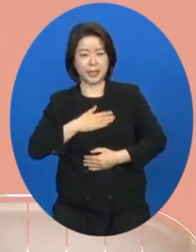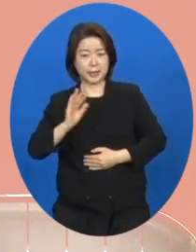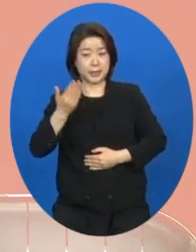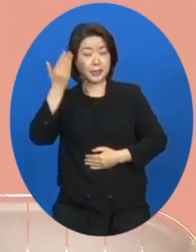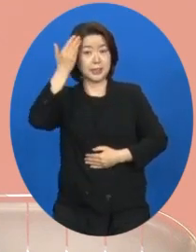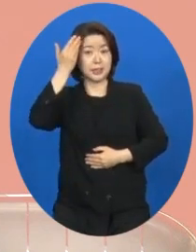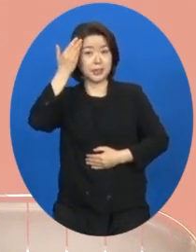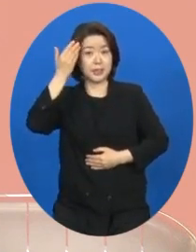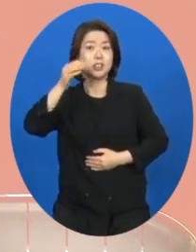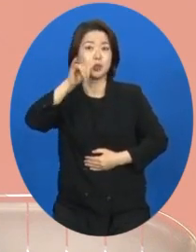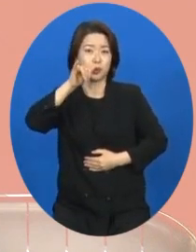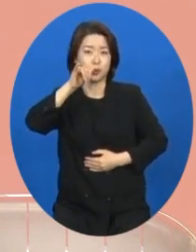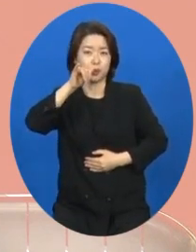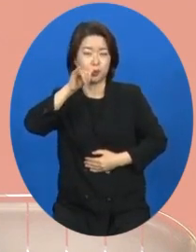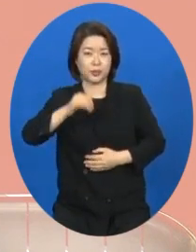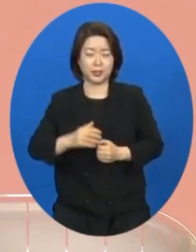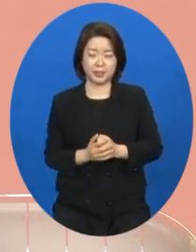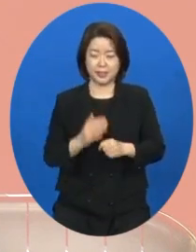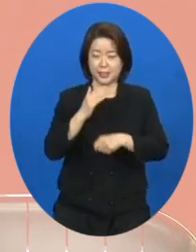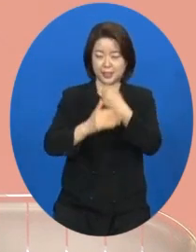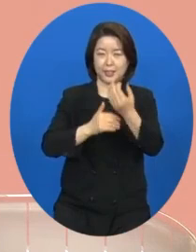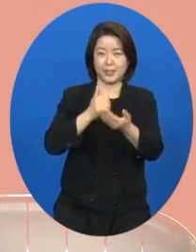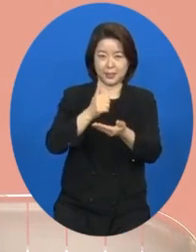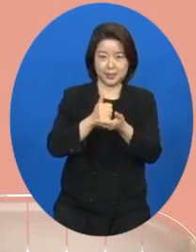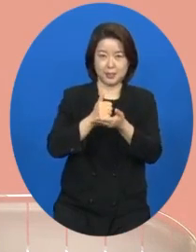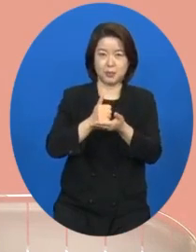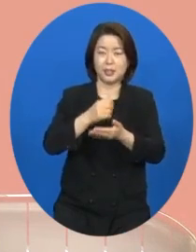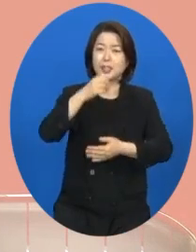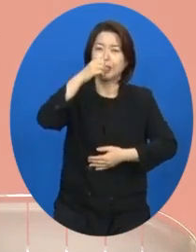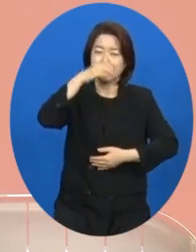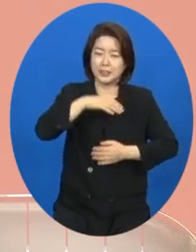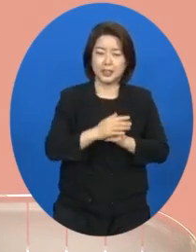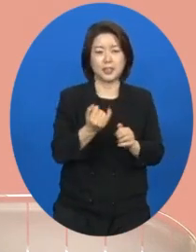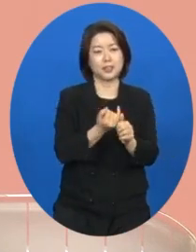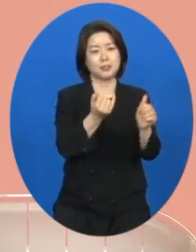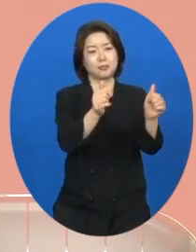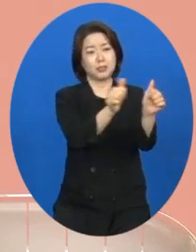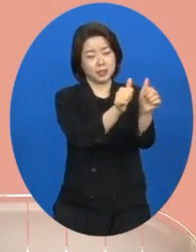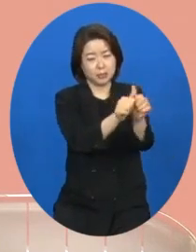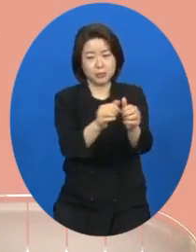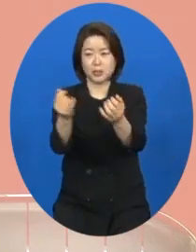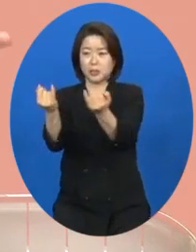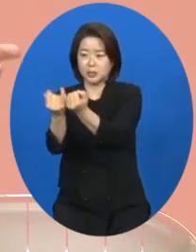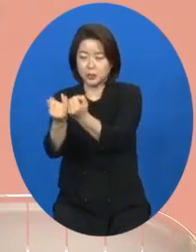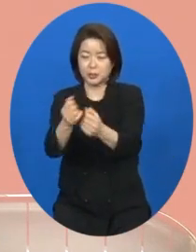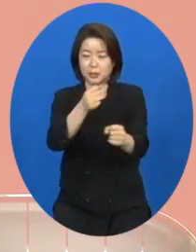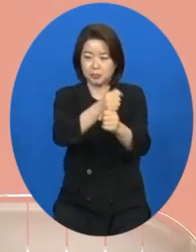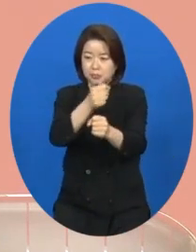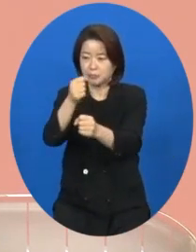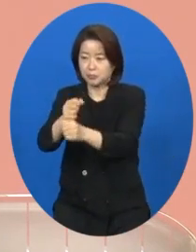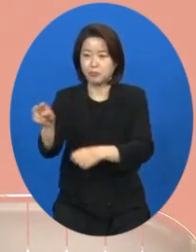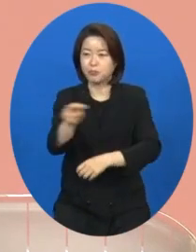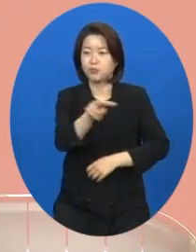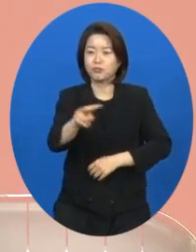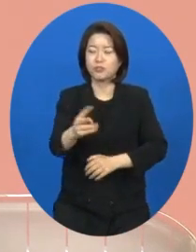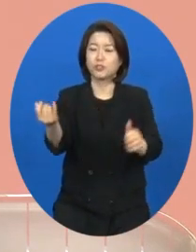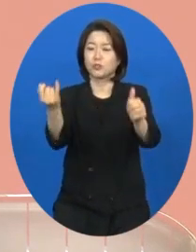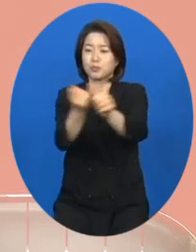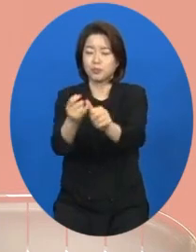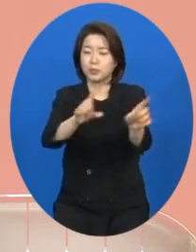있다는 겁니다. 하나님이 그냥 남자와 여자를 만드셔서 부부가 되어 살라고 하신 게